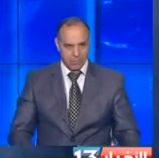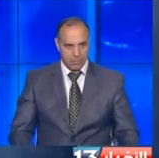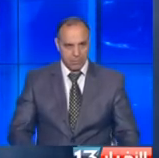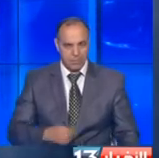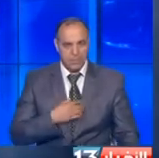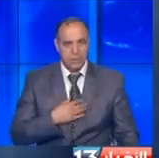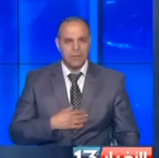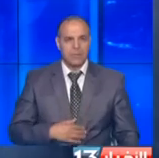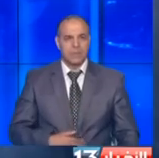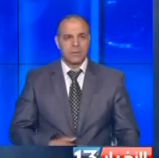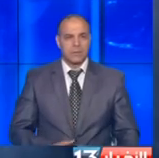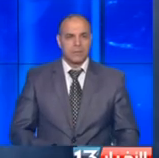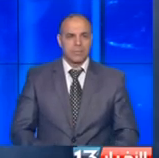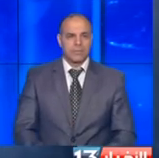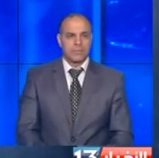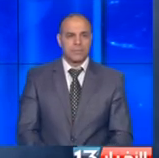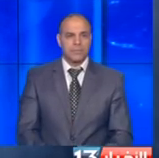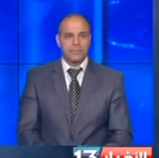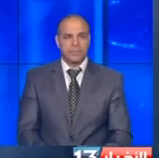أعطينا لطول، أعطينا.